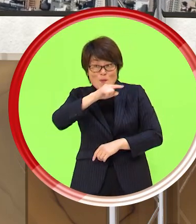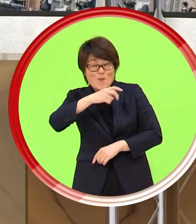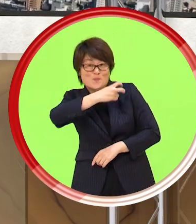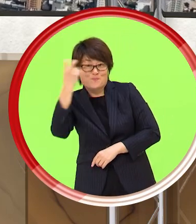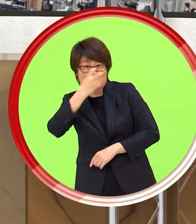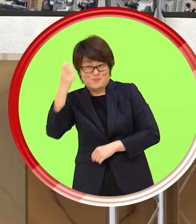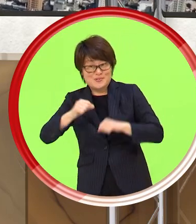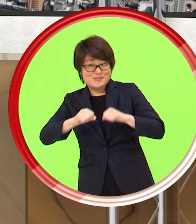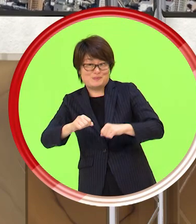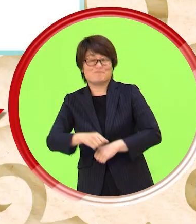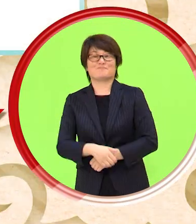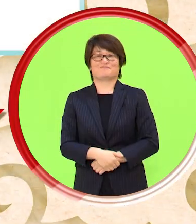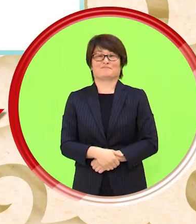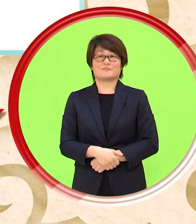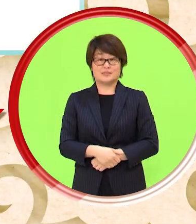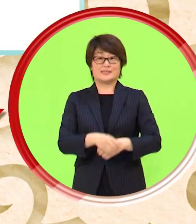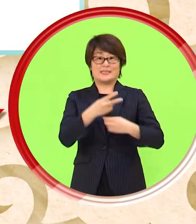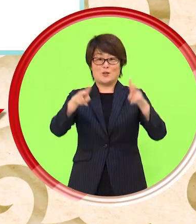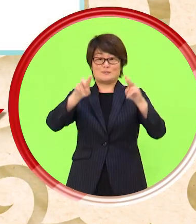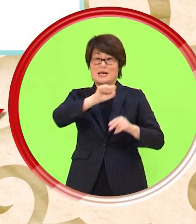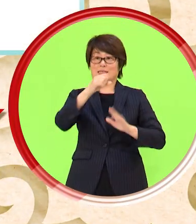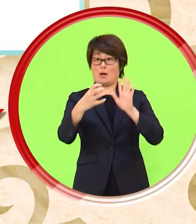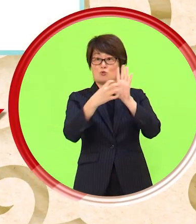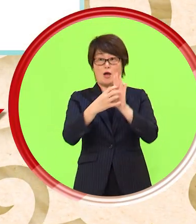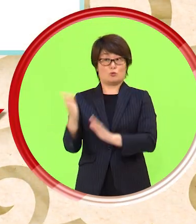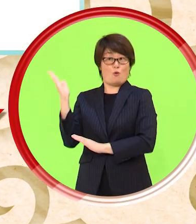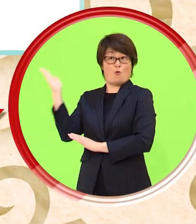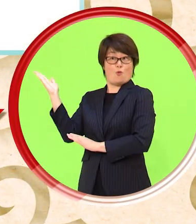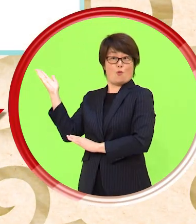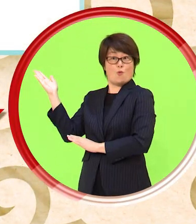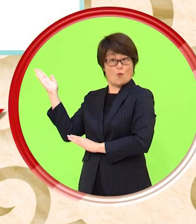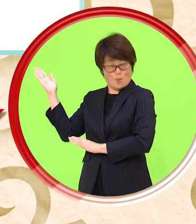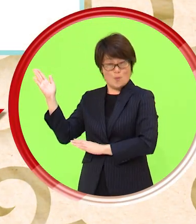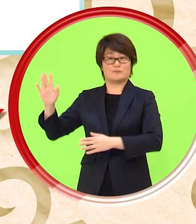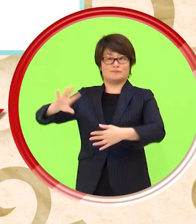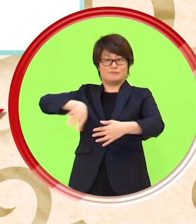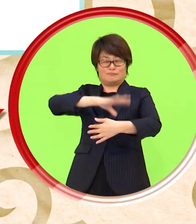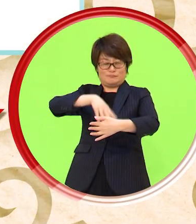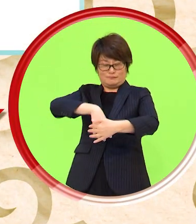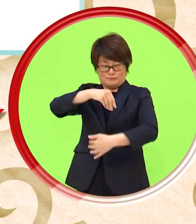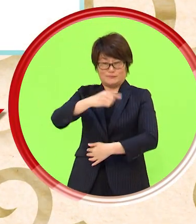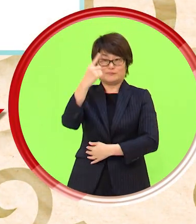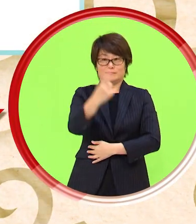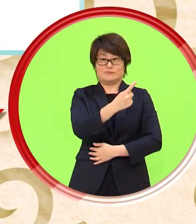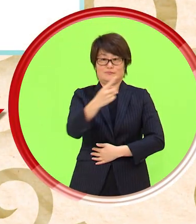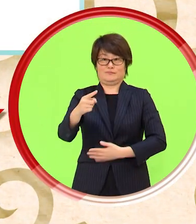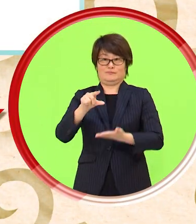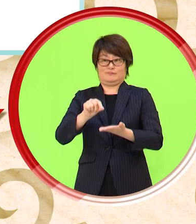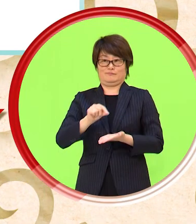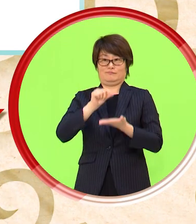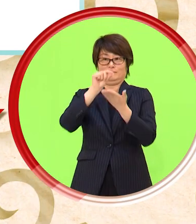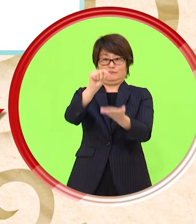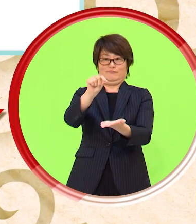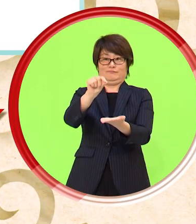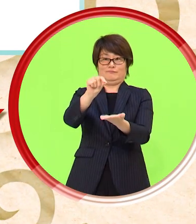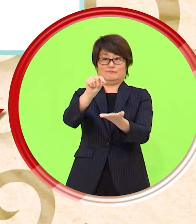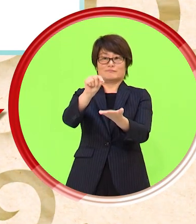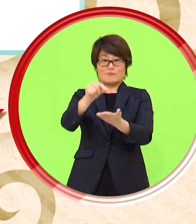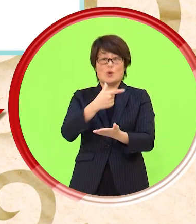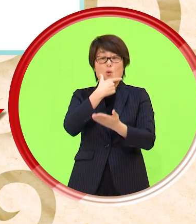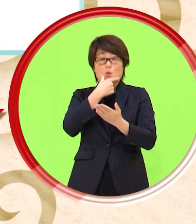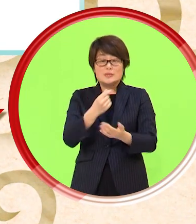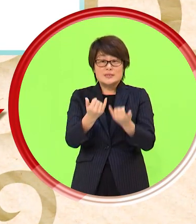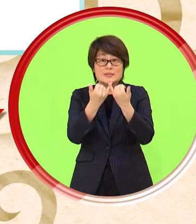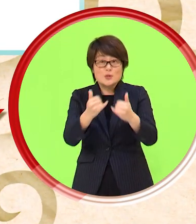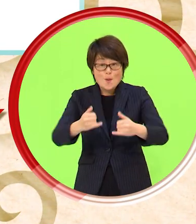島を見つけましょう。ザ・広島ブランド認定特産品の中からご覧の商品を抽選で1名の方